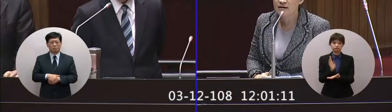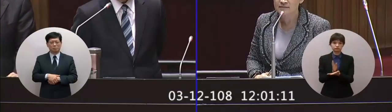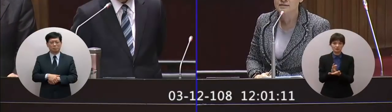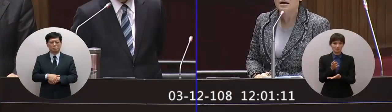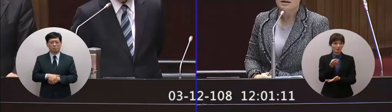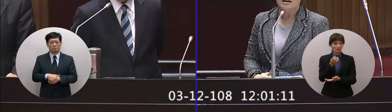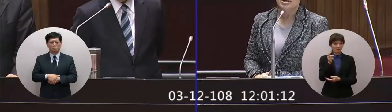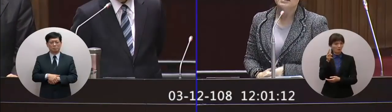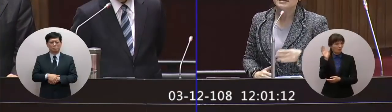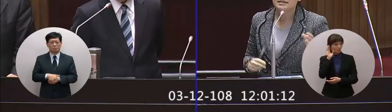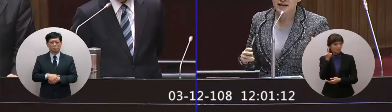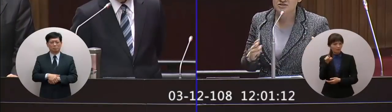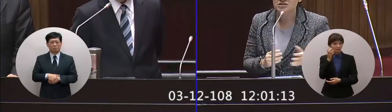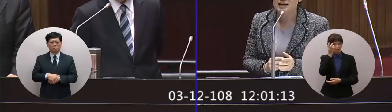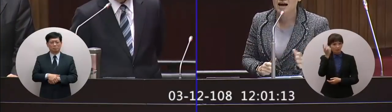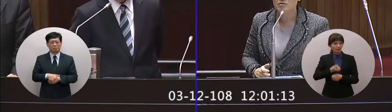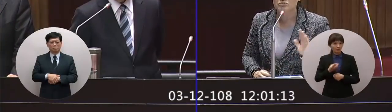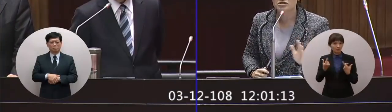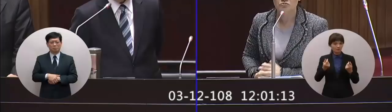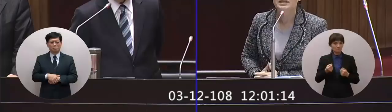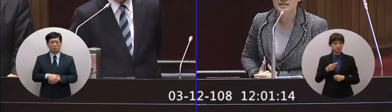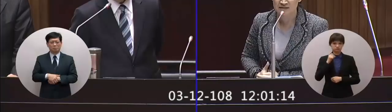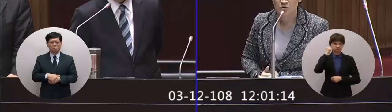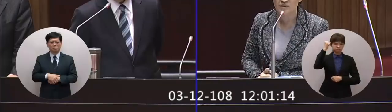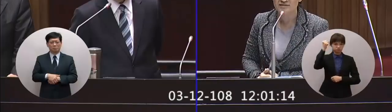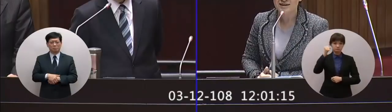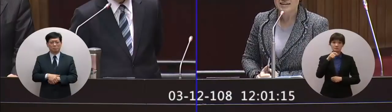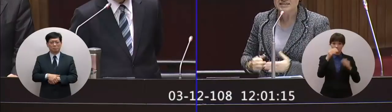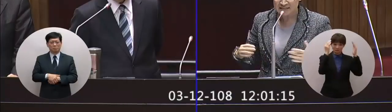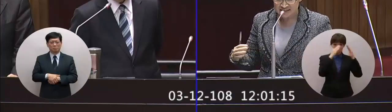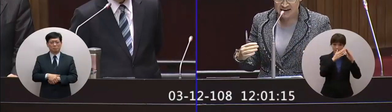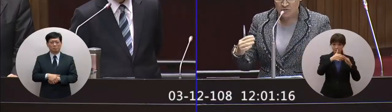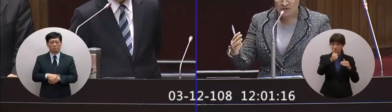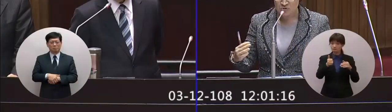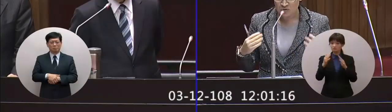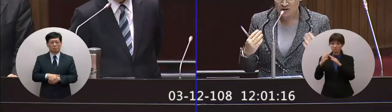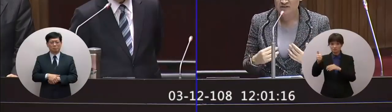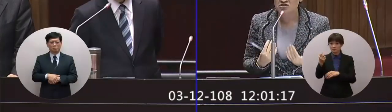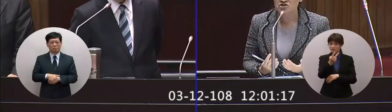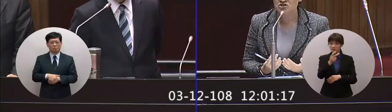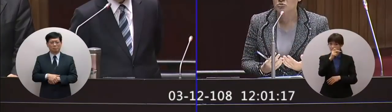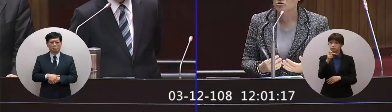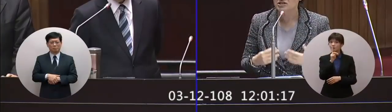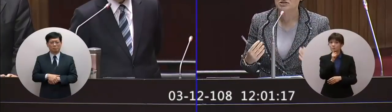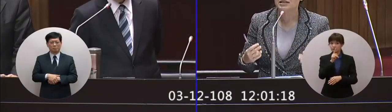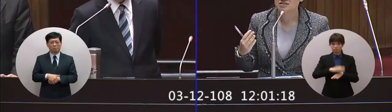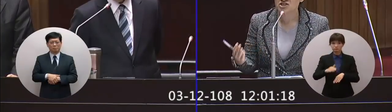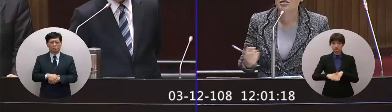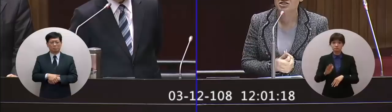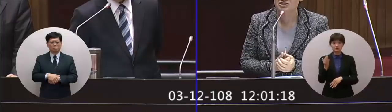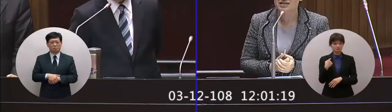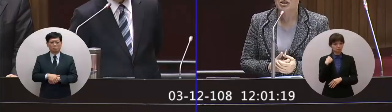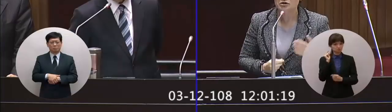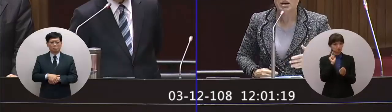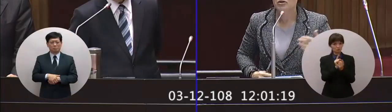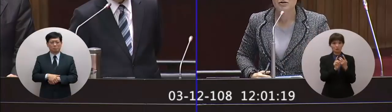的一个抗议。那所以这两个市长他们不是不会讲英文，但是显然我们所获得的知识或对世界的